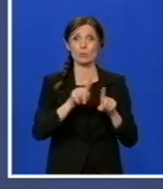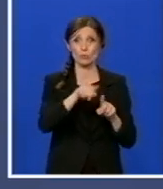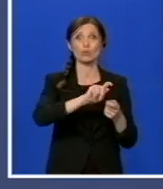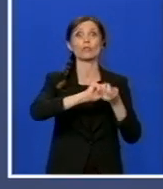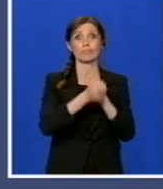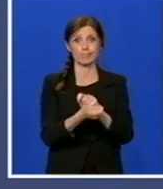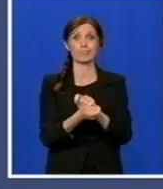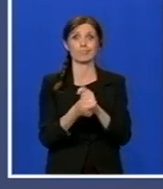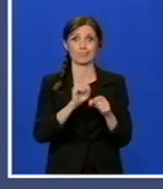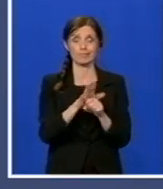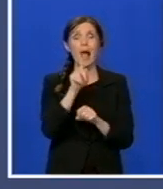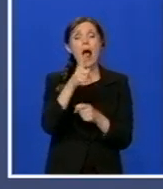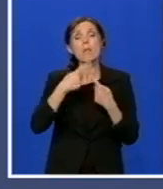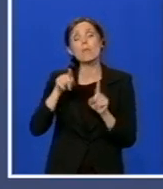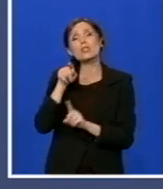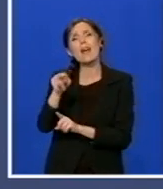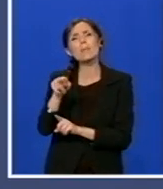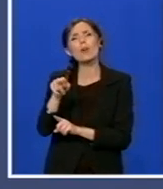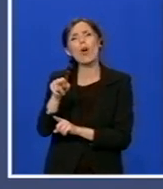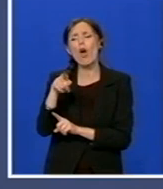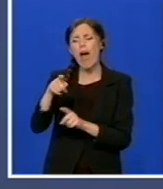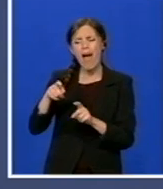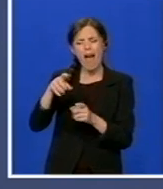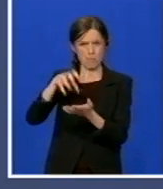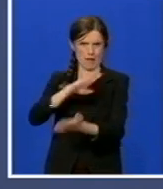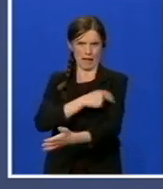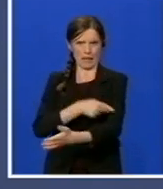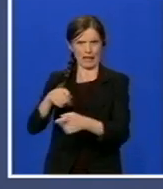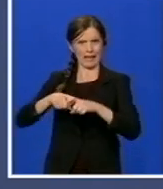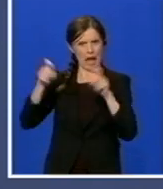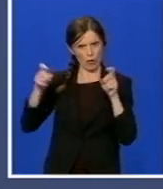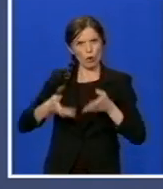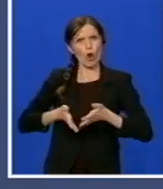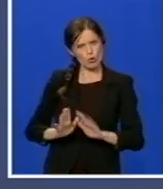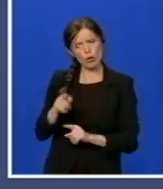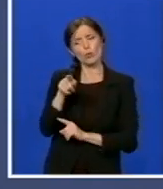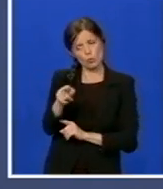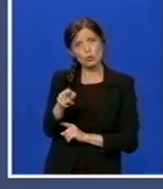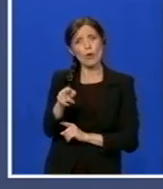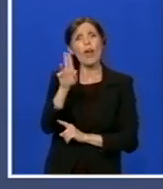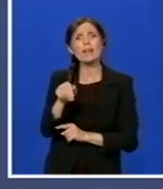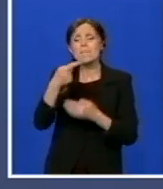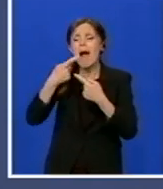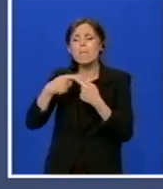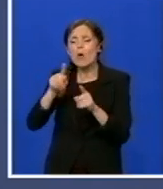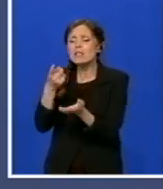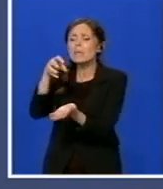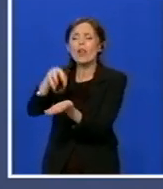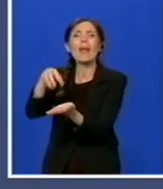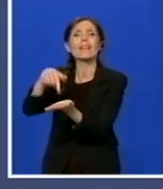da se na klinici za ginekologiju i akušerstvo nalazi COVID jedinica u kojoj su